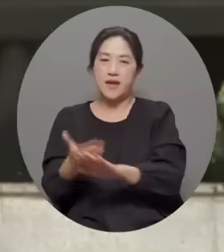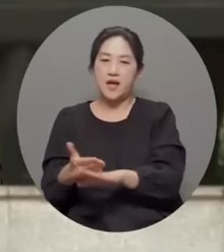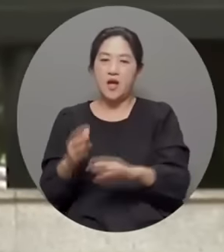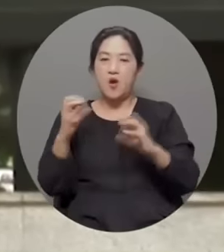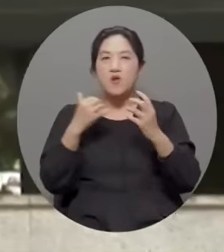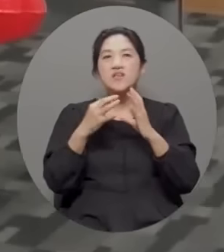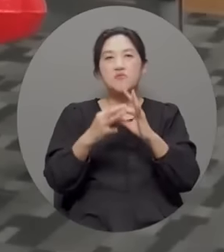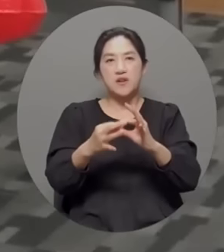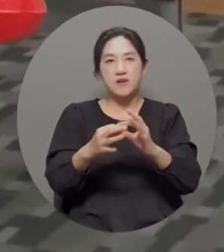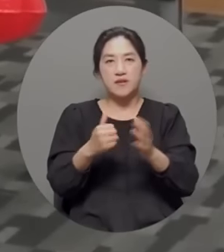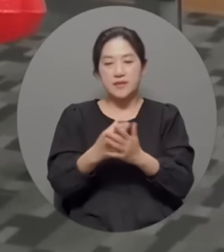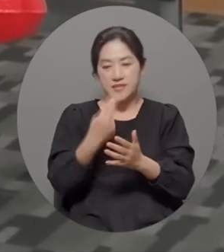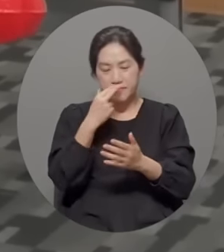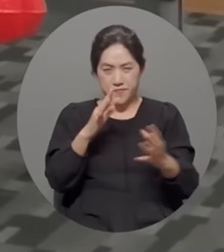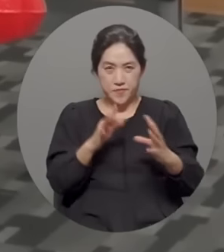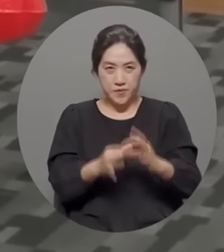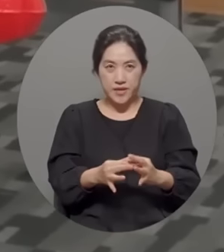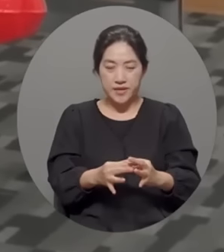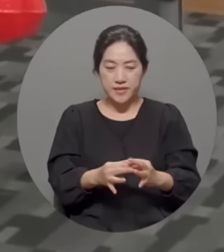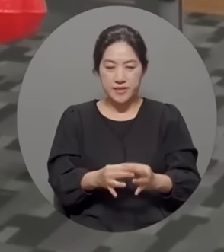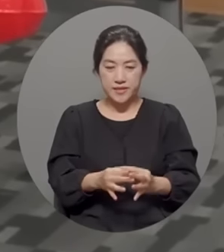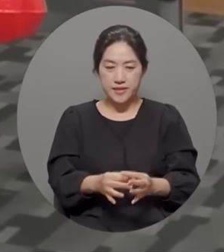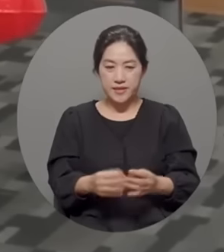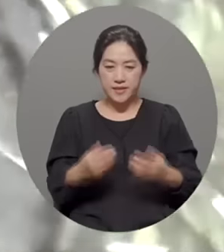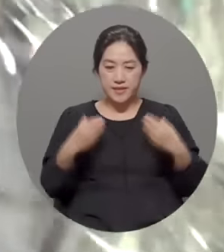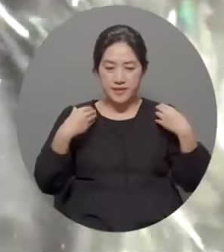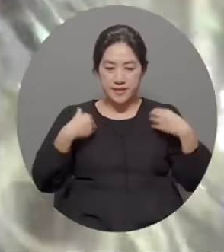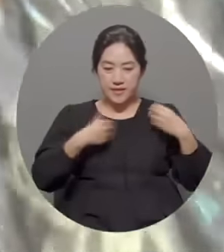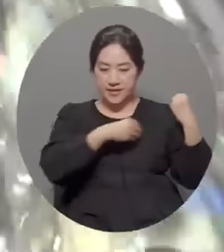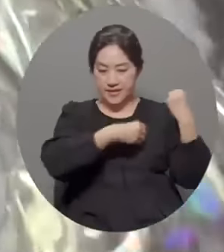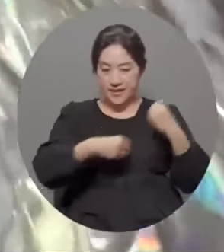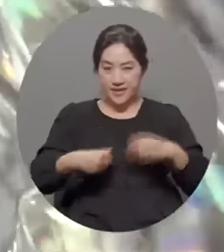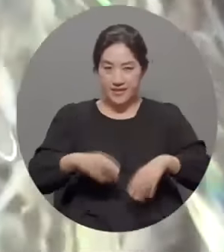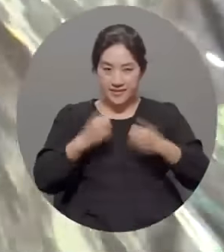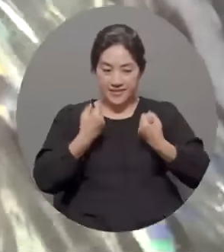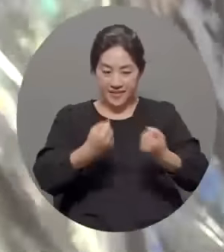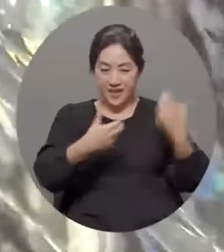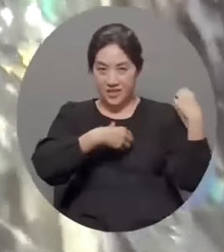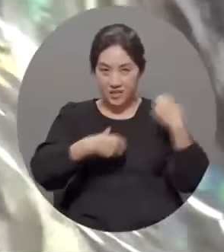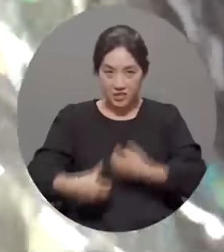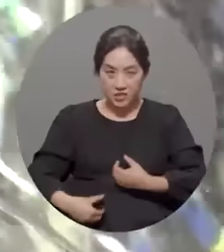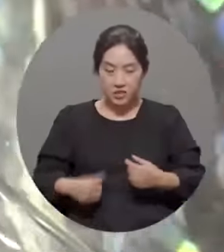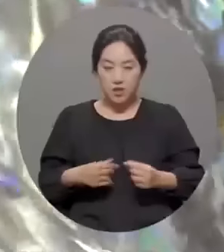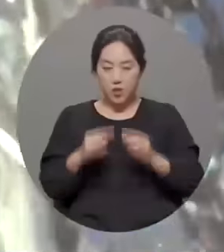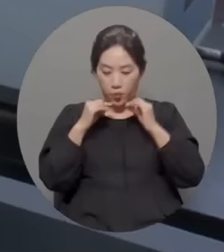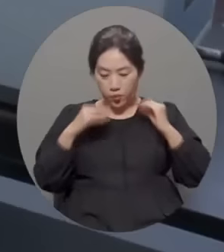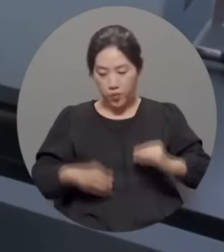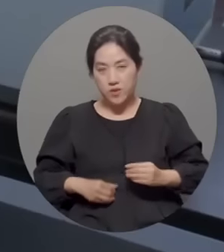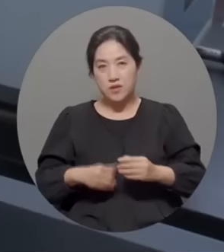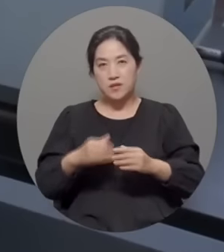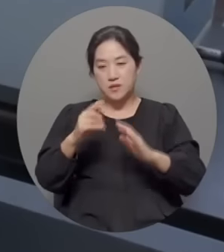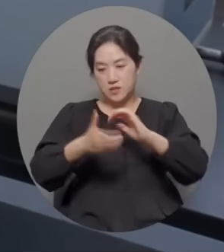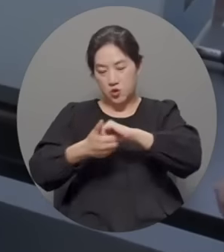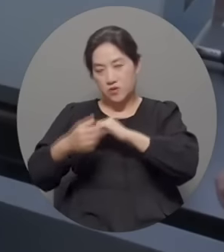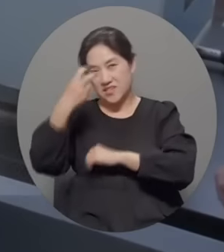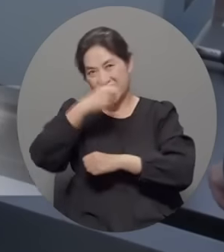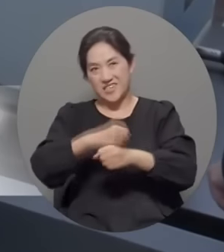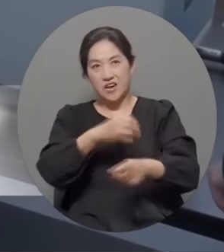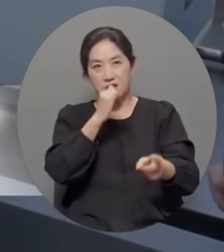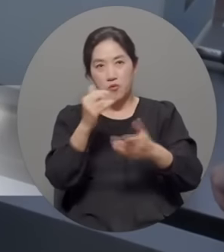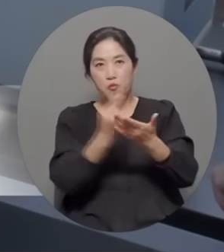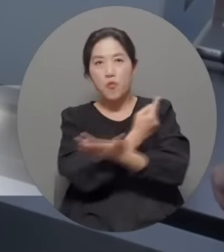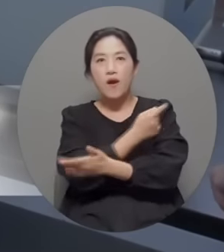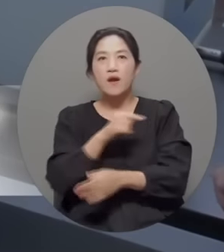제품의 경우 생명에 직결되는 카시트나 구명조끼 등은 정기적으로 기관에서 검사를 받아야 합니다. 반면에 그 밖의